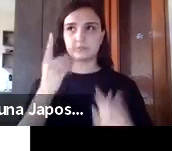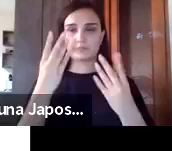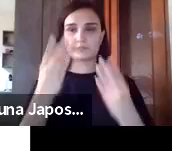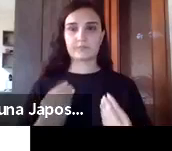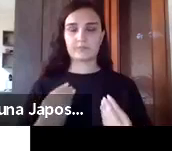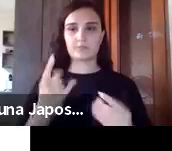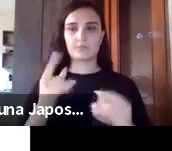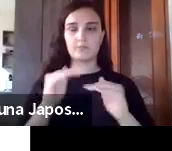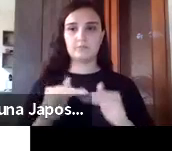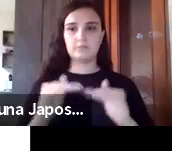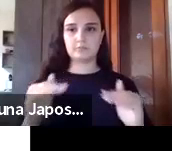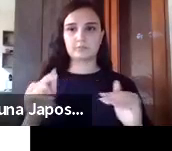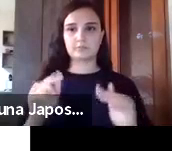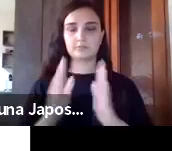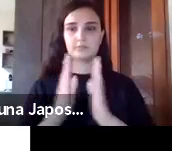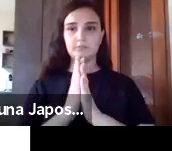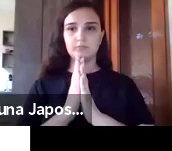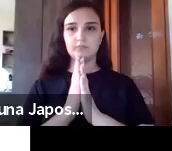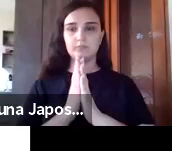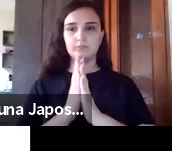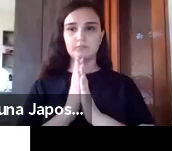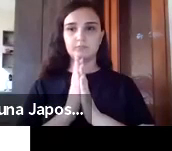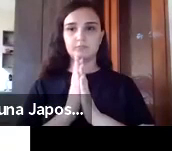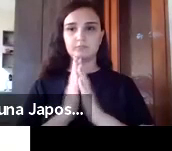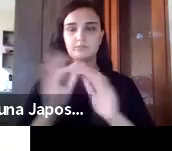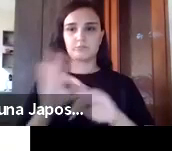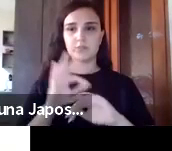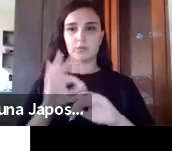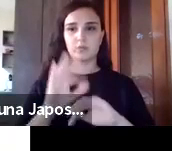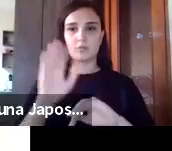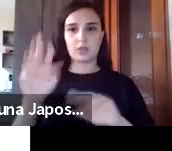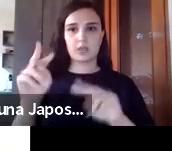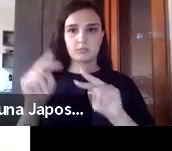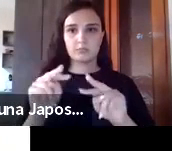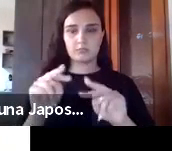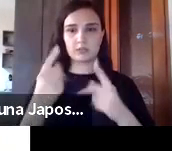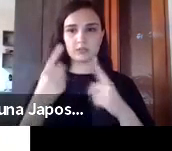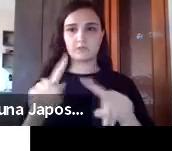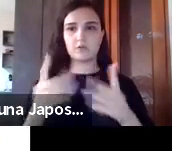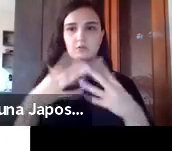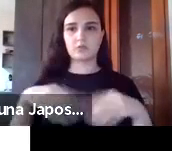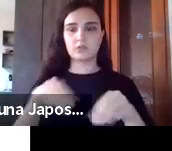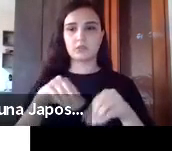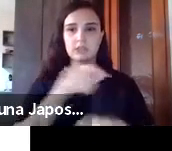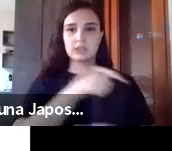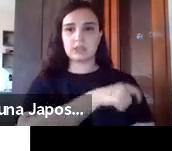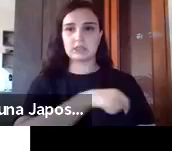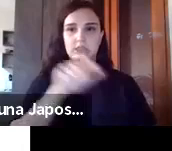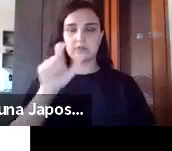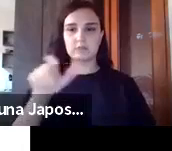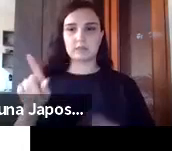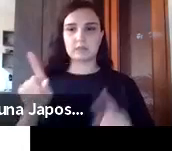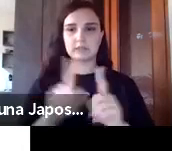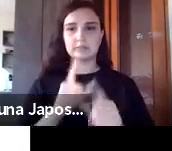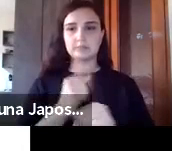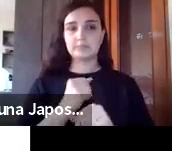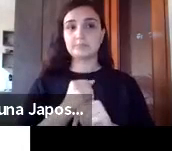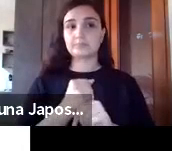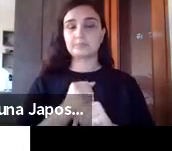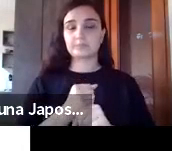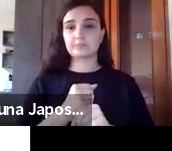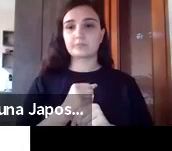და ბავშვები სთხოვოთ, რომ დაიტოვოს მეუღლემ, სხვა ოჯახის წევრმა, აი არ ვიცი, რაღაცა ისეთი გააკეთოთ,